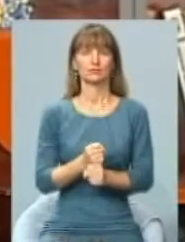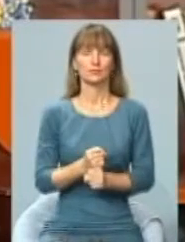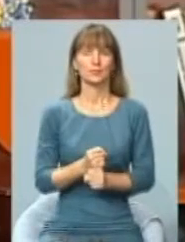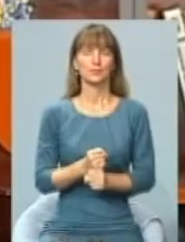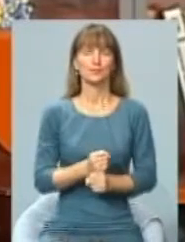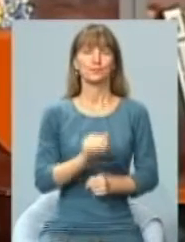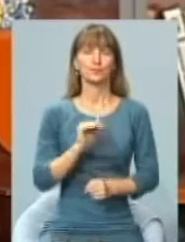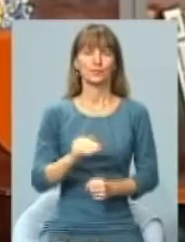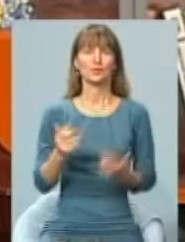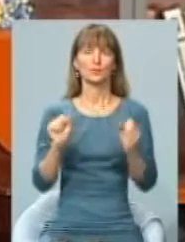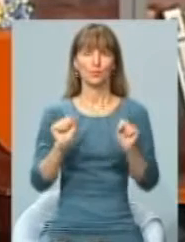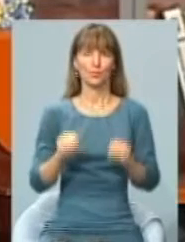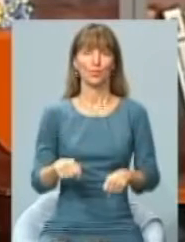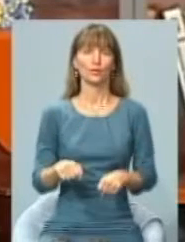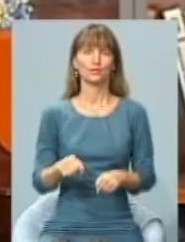Діти